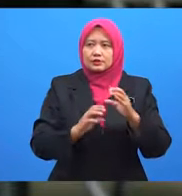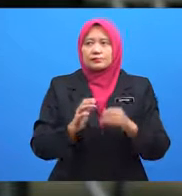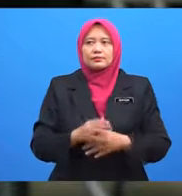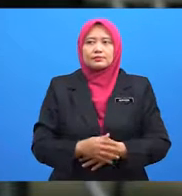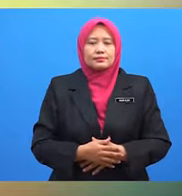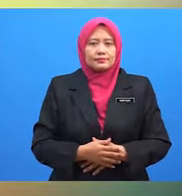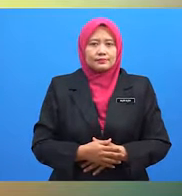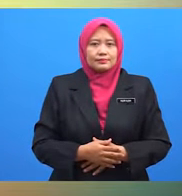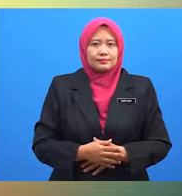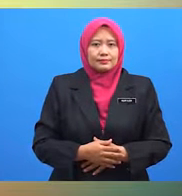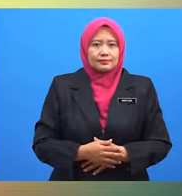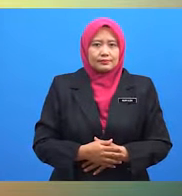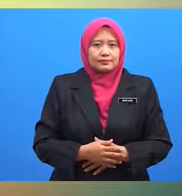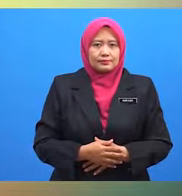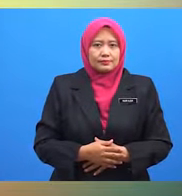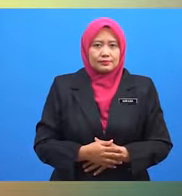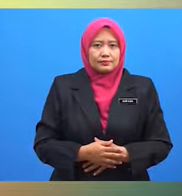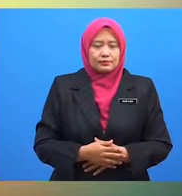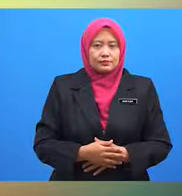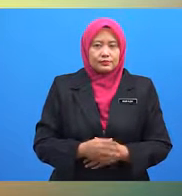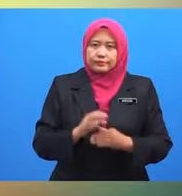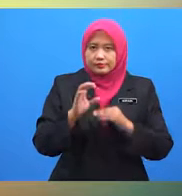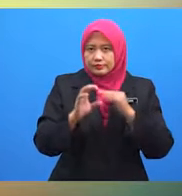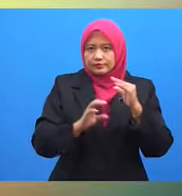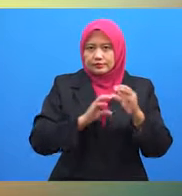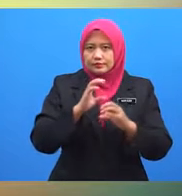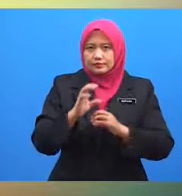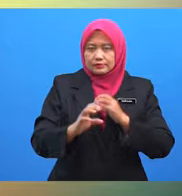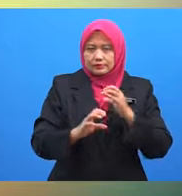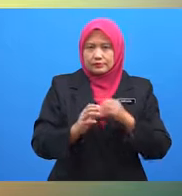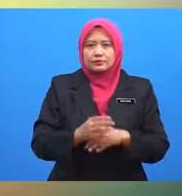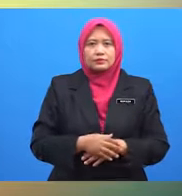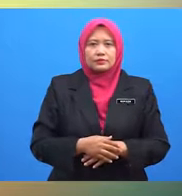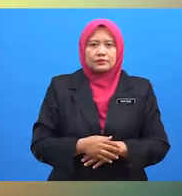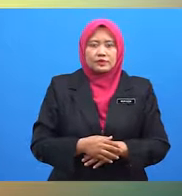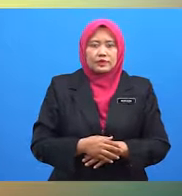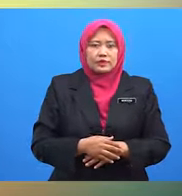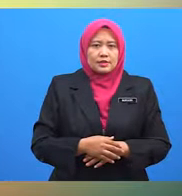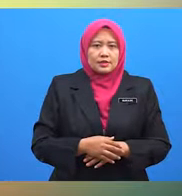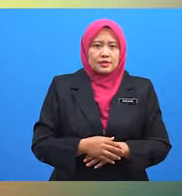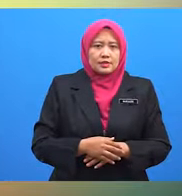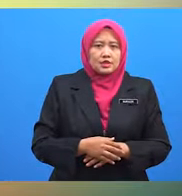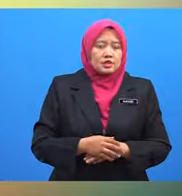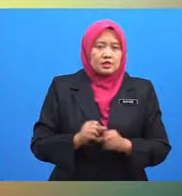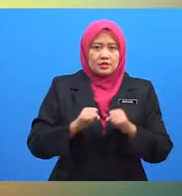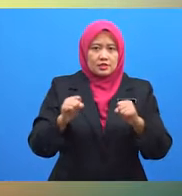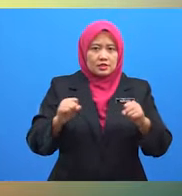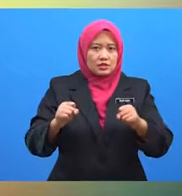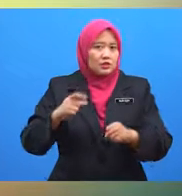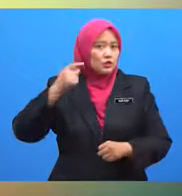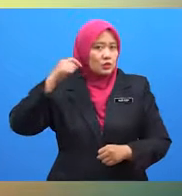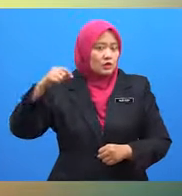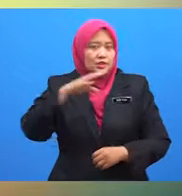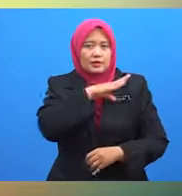cikgu. Ciri-ciri Bahasa Melayu Kuno, sistem tulisan dan ejaan. Pengaruh